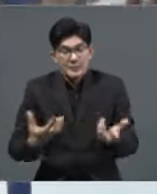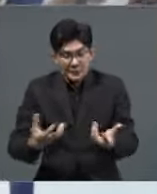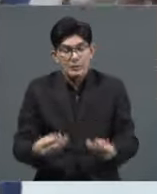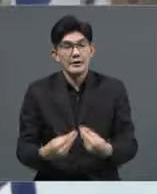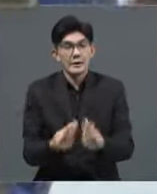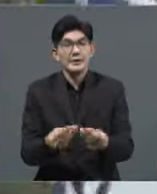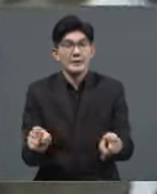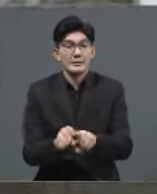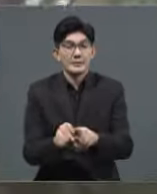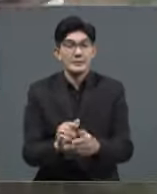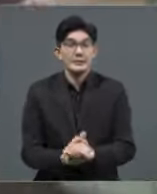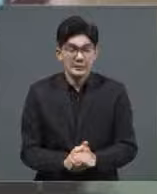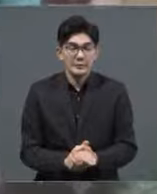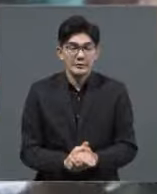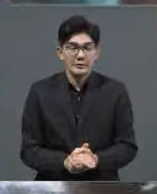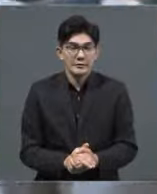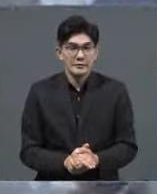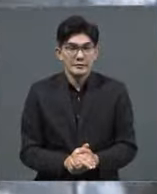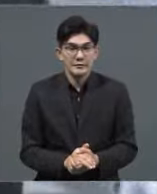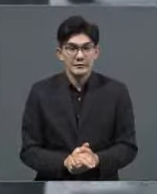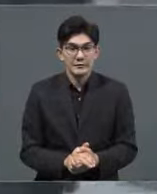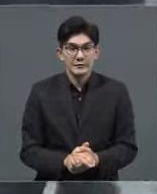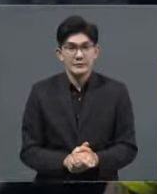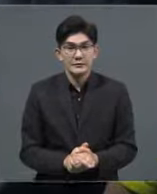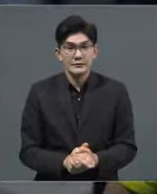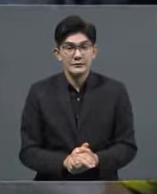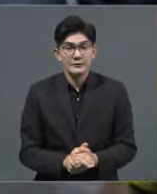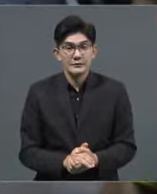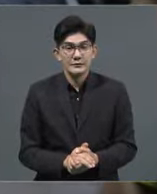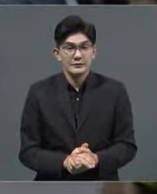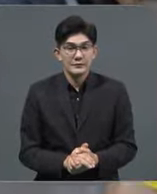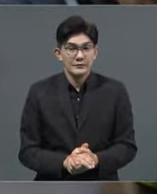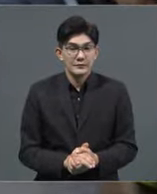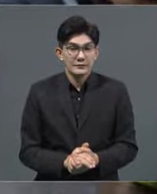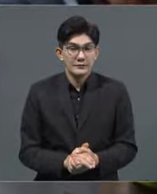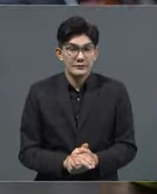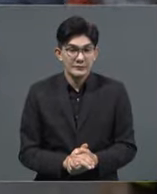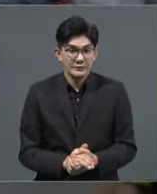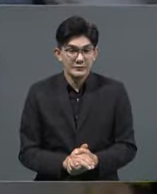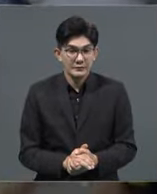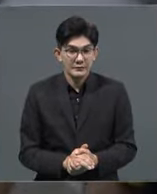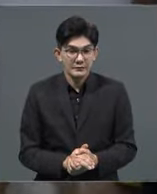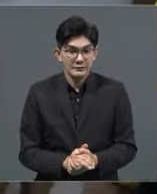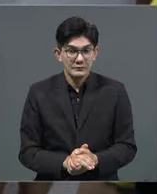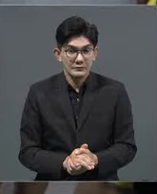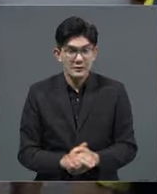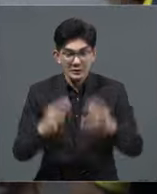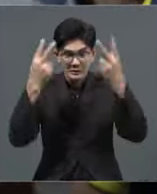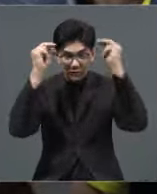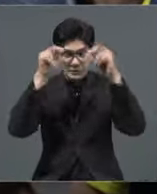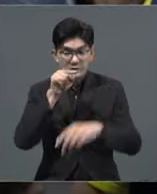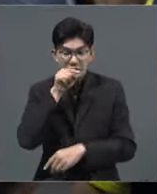อบให้เช่นเดียวกันครับ ข้อสั่งการของท่านนายกรัฐมนตรี